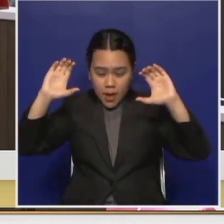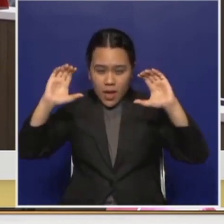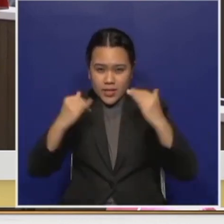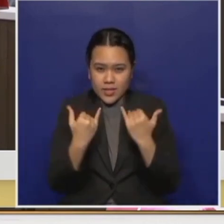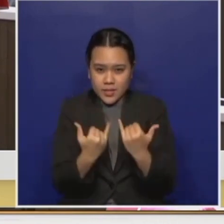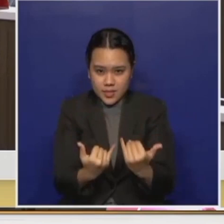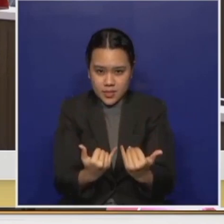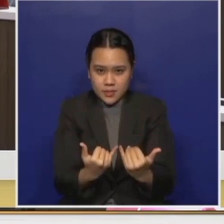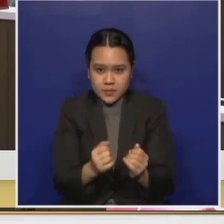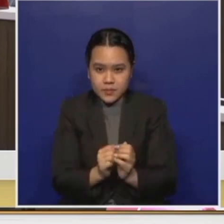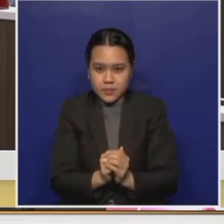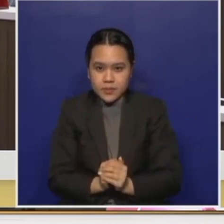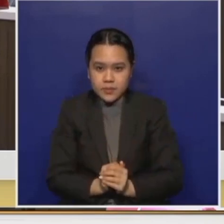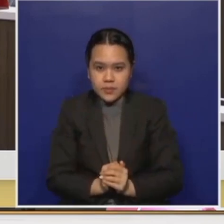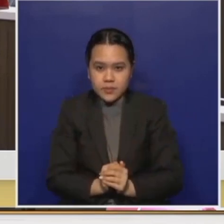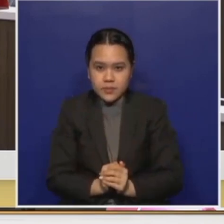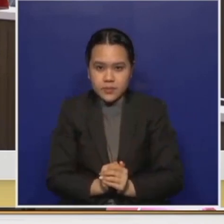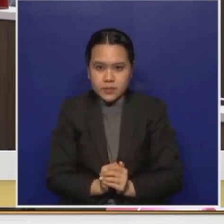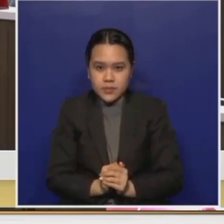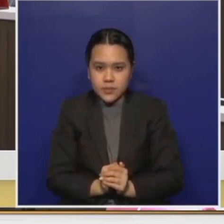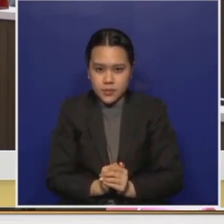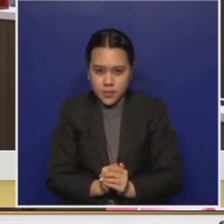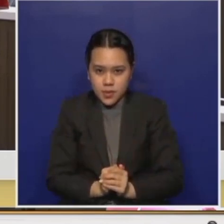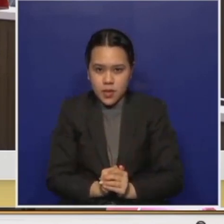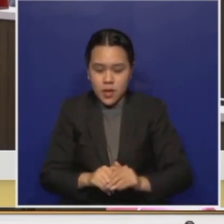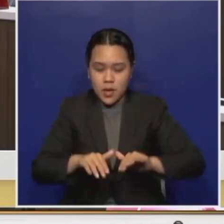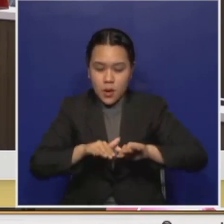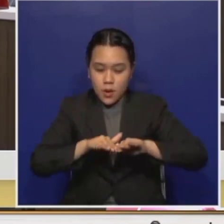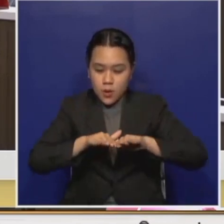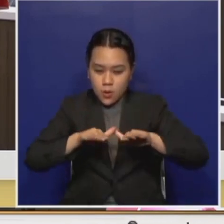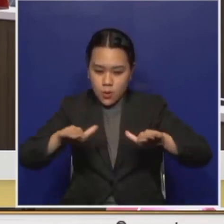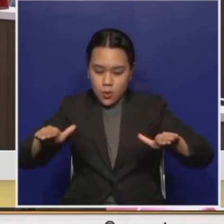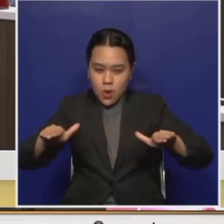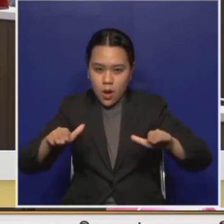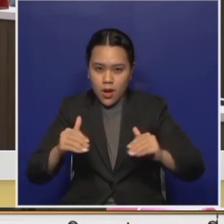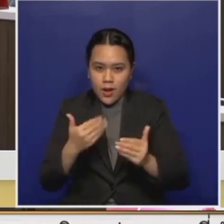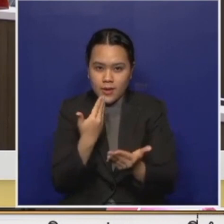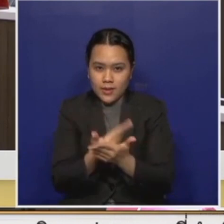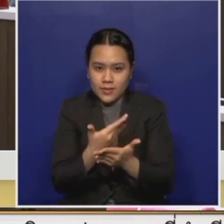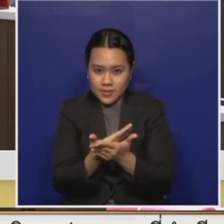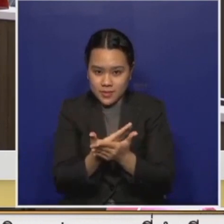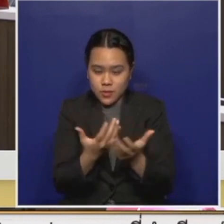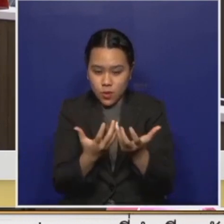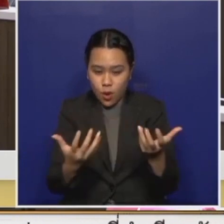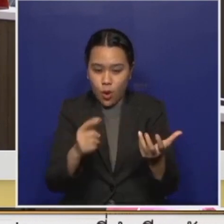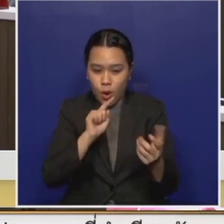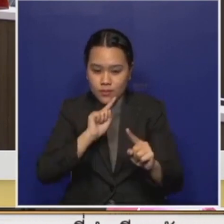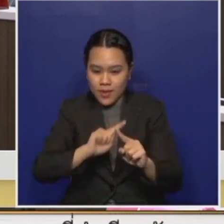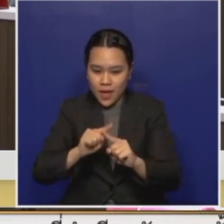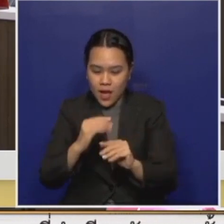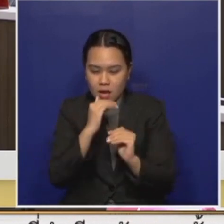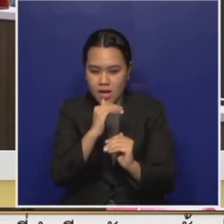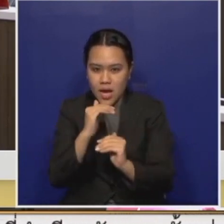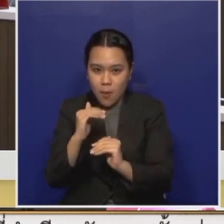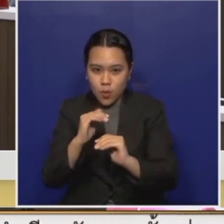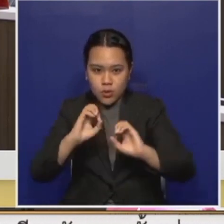ที่จะกําหนดเรื่องราคาสินค้าที่ชดเจ็ทำให้พ่อค้าไม่รถวาดαรับกลาง เรร